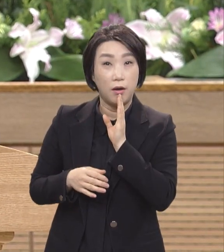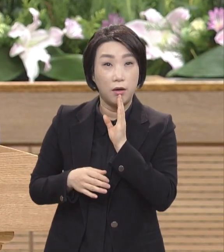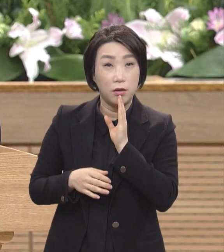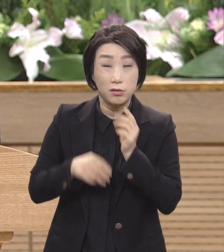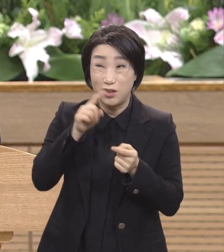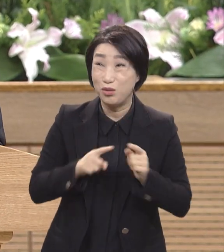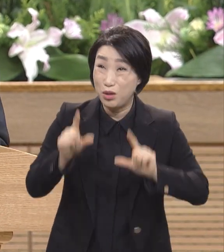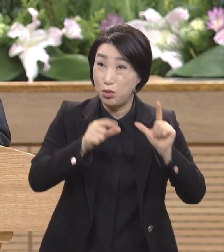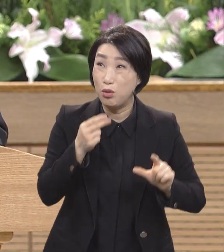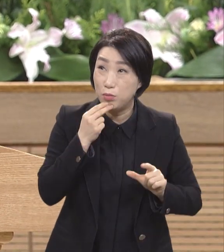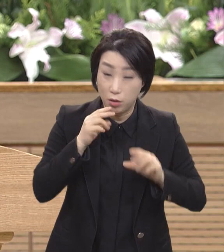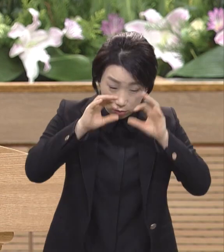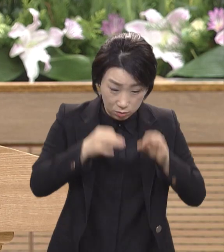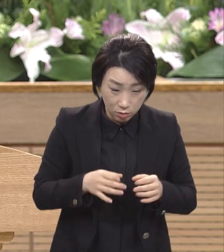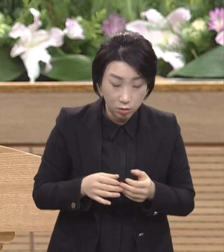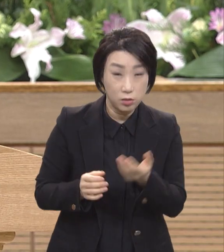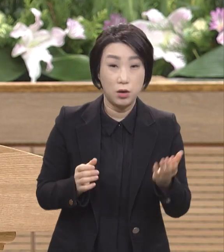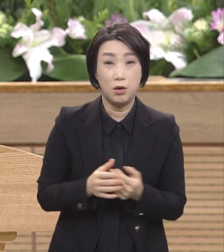안 사나?